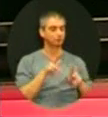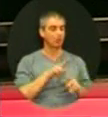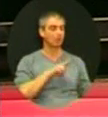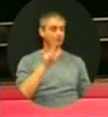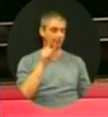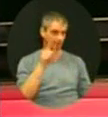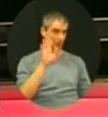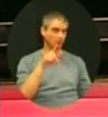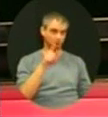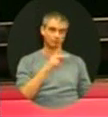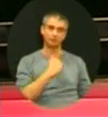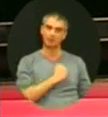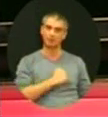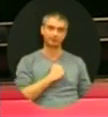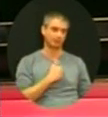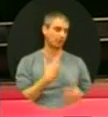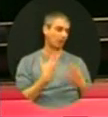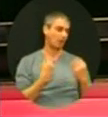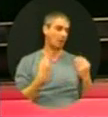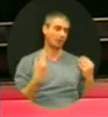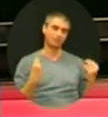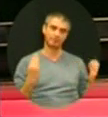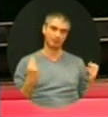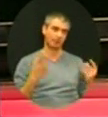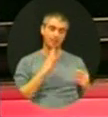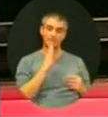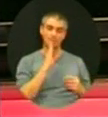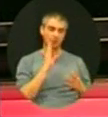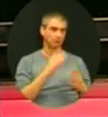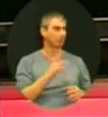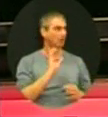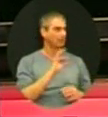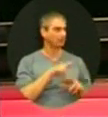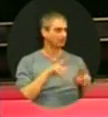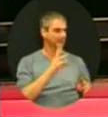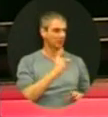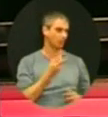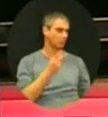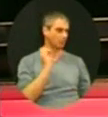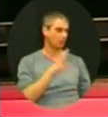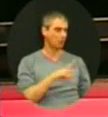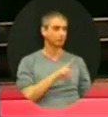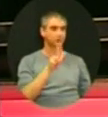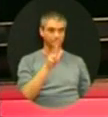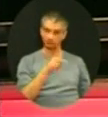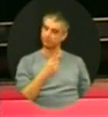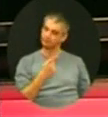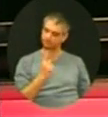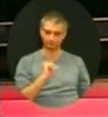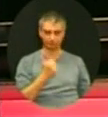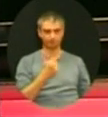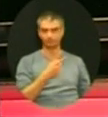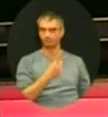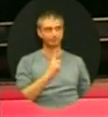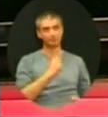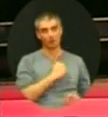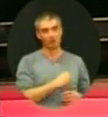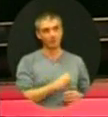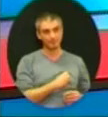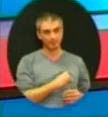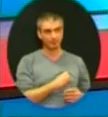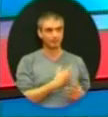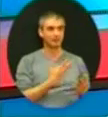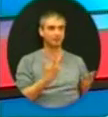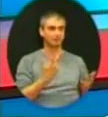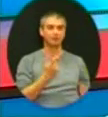לצפון, שגם שם יש לצערי הרבה מאוד בעיות והרבה חורים. ועדיין מצבו של הדרום עוד יותר גרוע של הצפון. חד משמעית. לא שזה מנחם במשהו את הצפון,